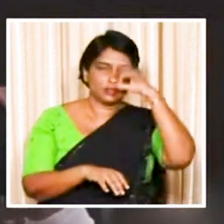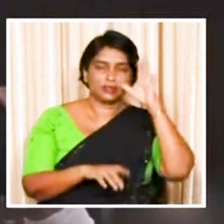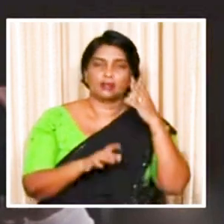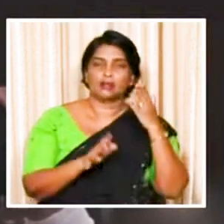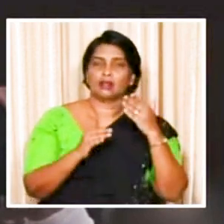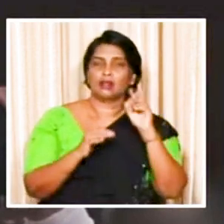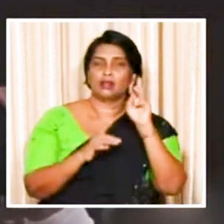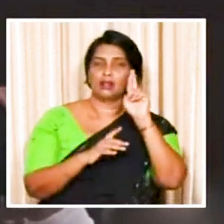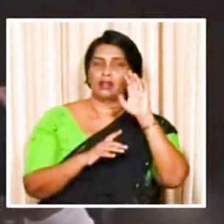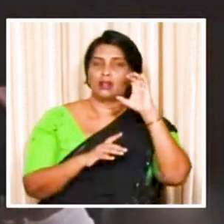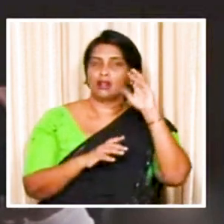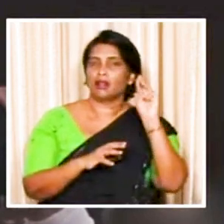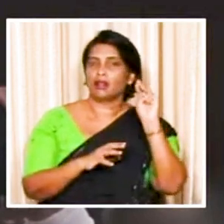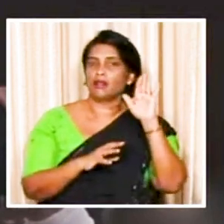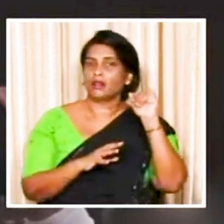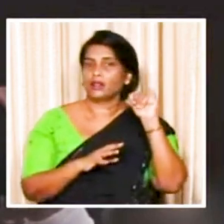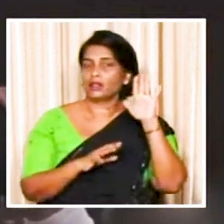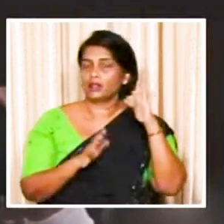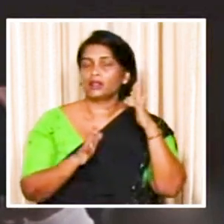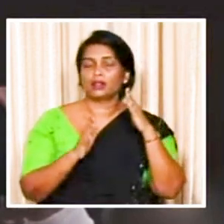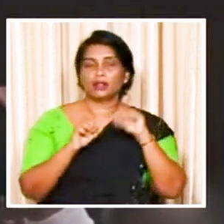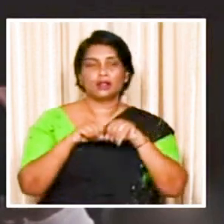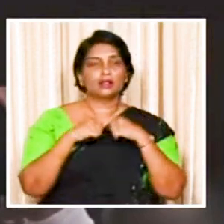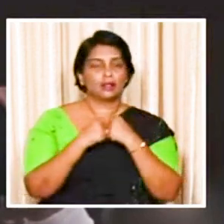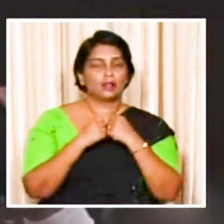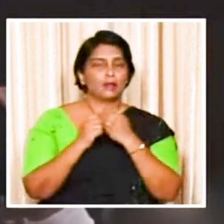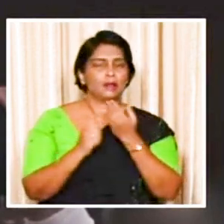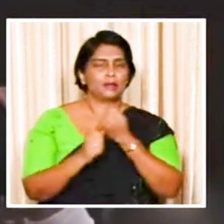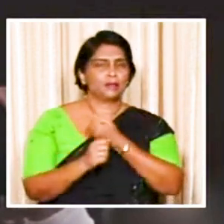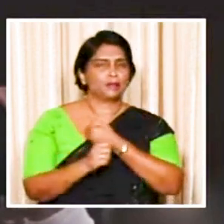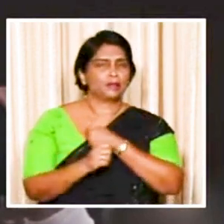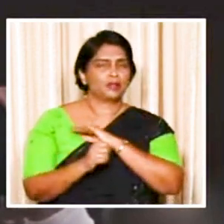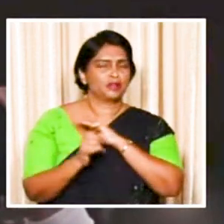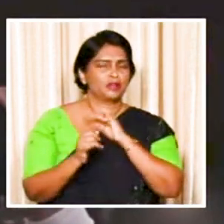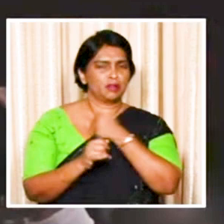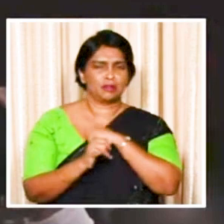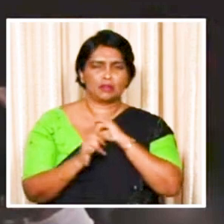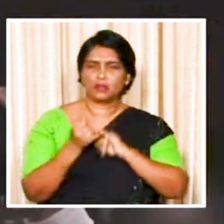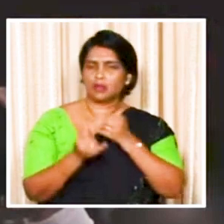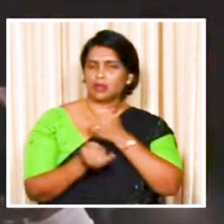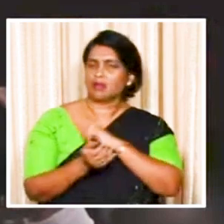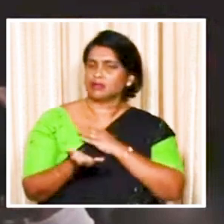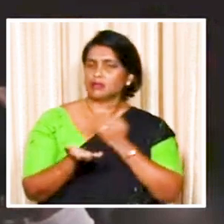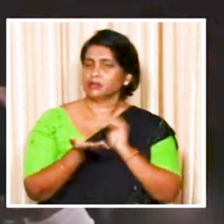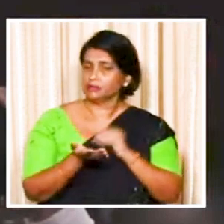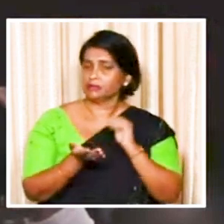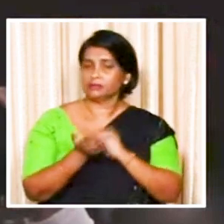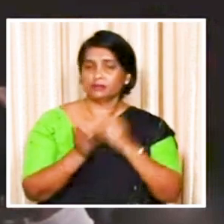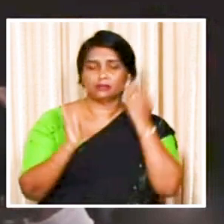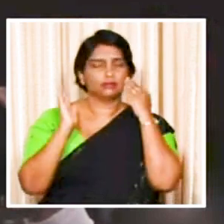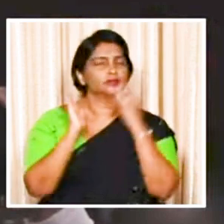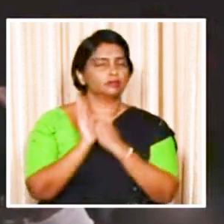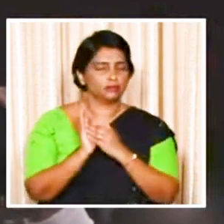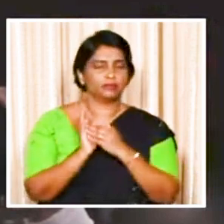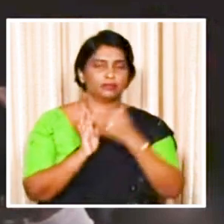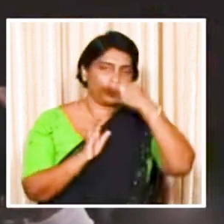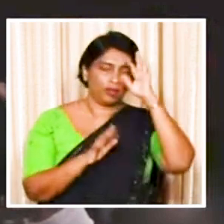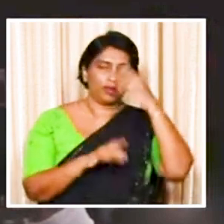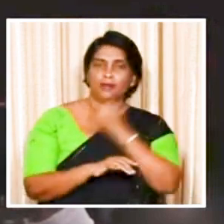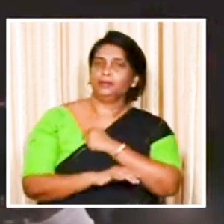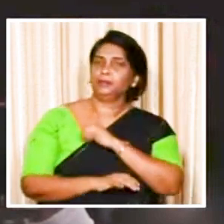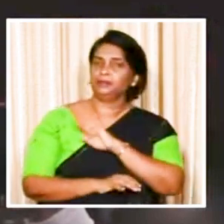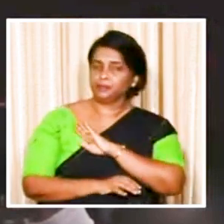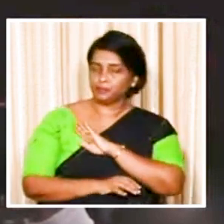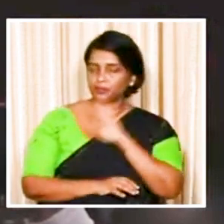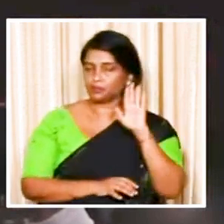செயலாளரான மாகல் கந்த சுதந்த தேரர் வலியுறுத்தி வருகிறார். சிங்கள பௌத்த துறவிகள் தலைமையில் செயல்பட்டு வரும் சிங்கள